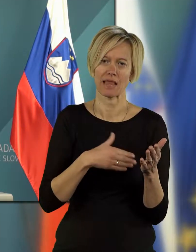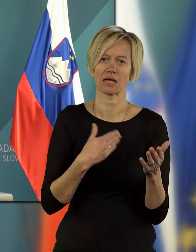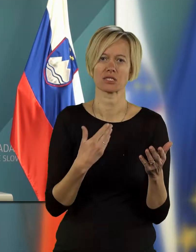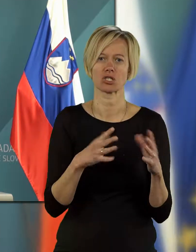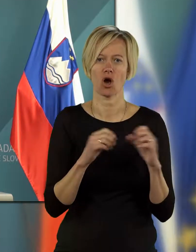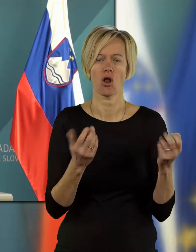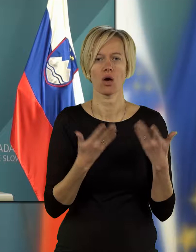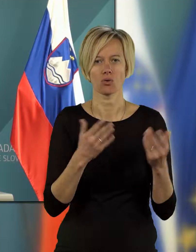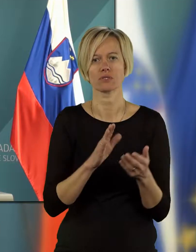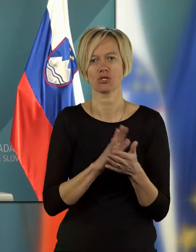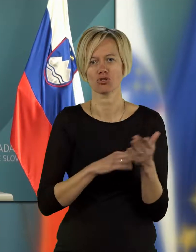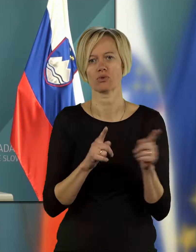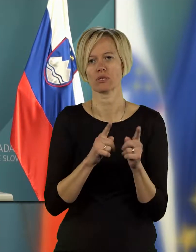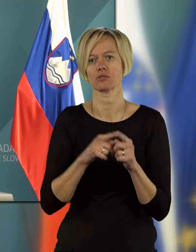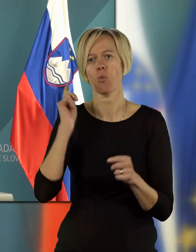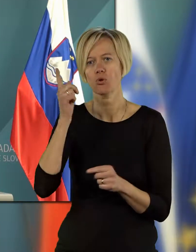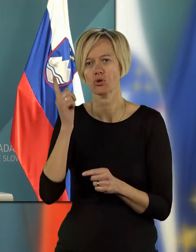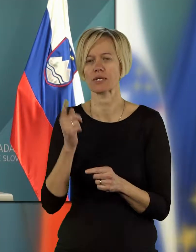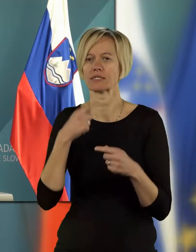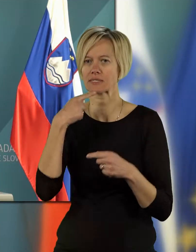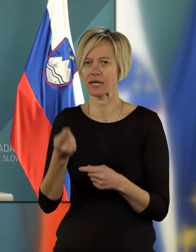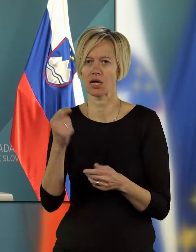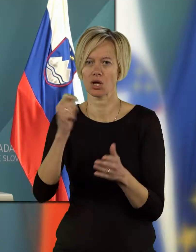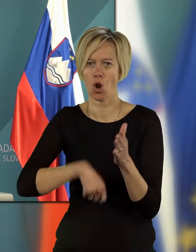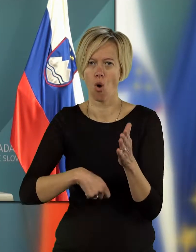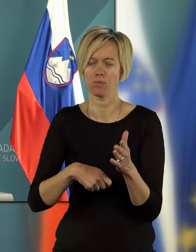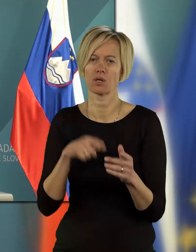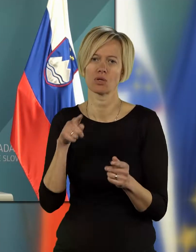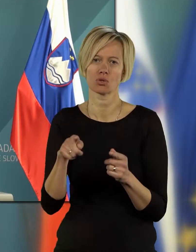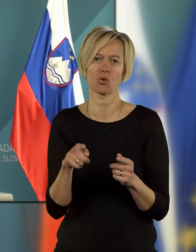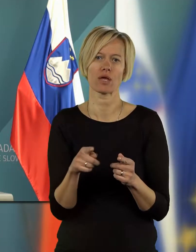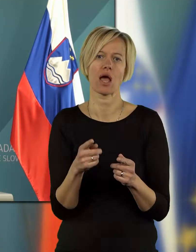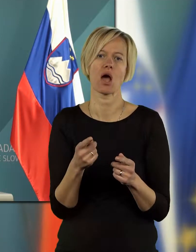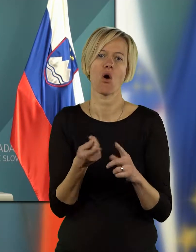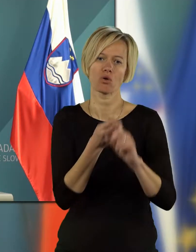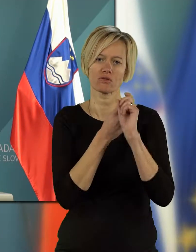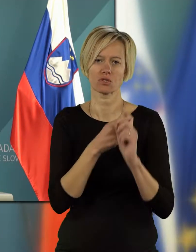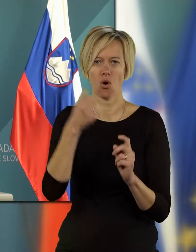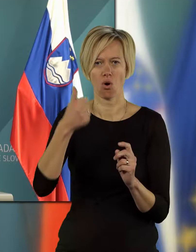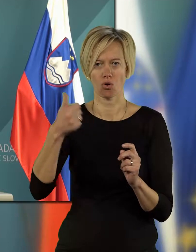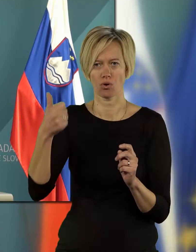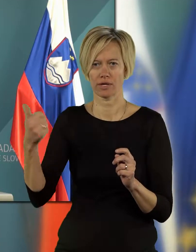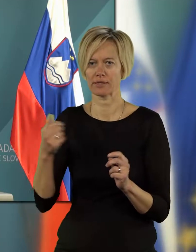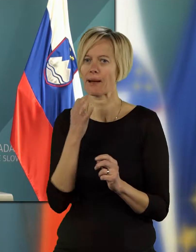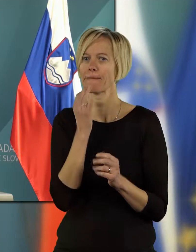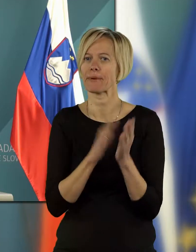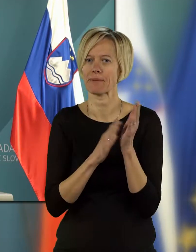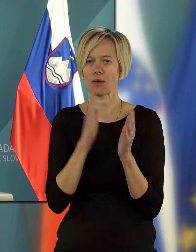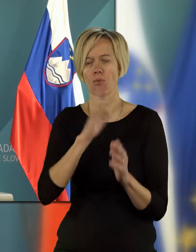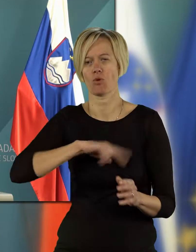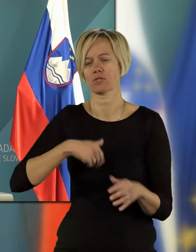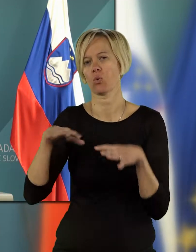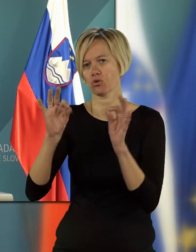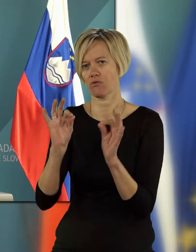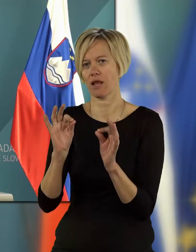z opozorili, kot pa lahko izrekanjem glob in je to odvisno od konkretnega primera, ki ga bo policija